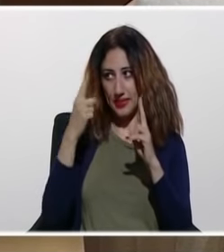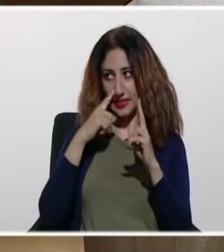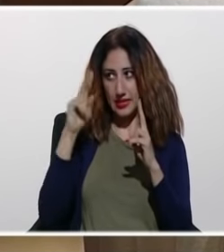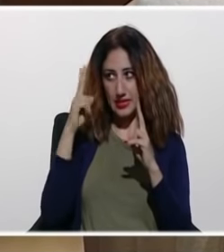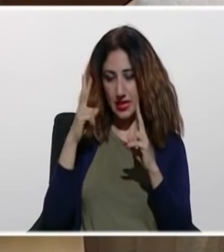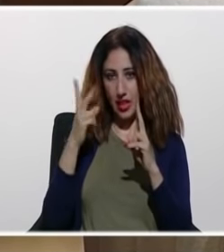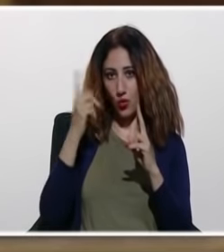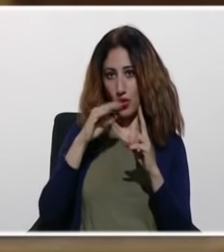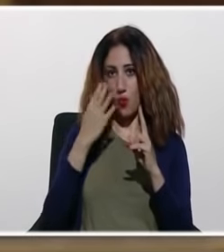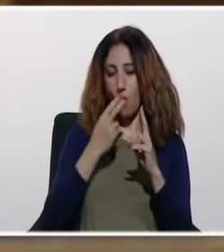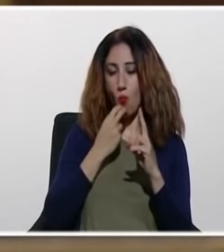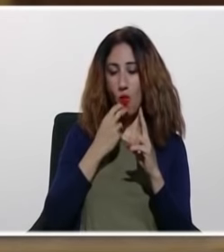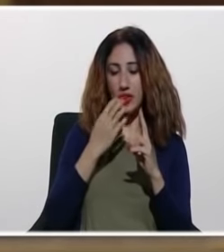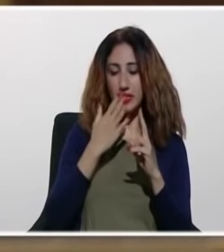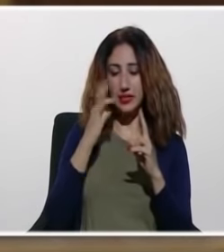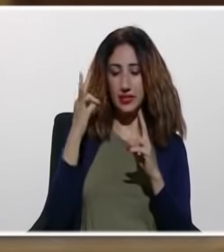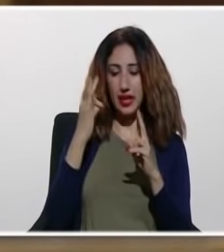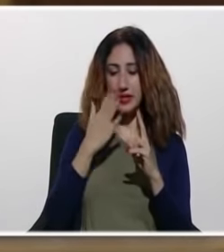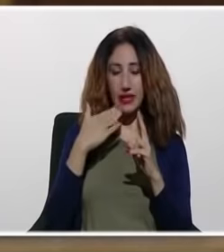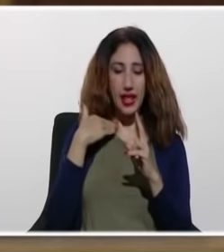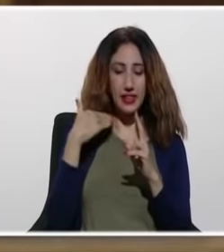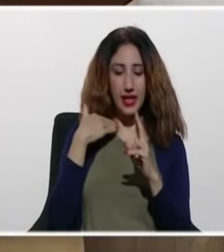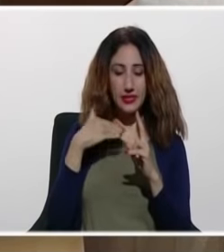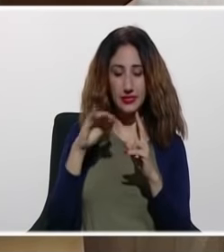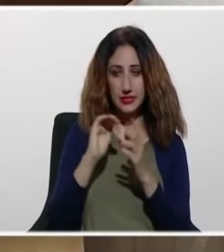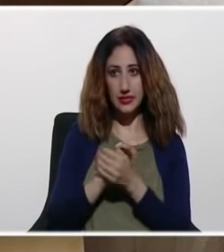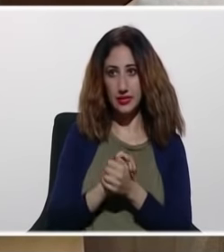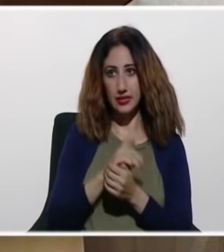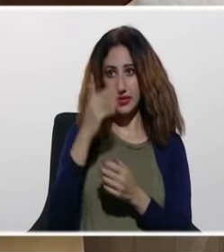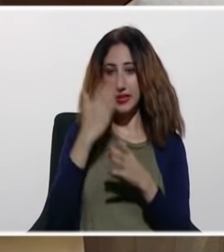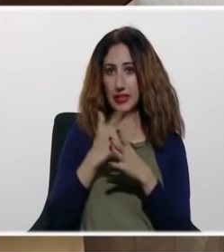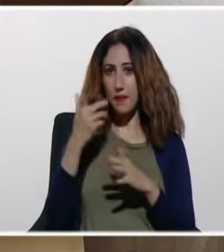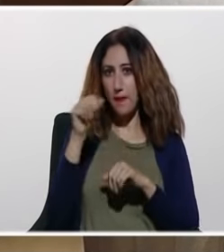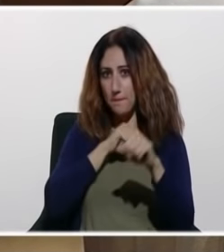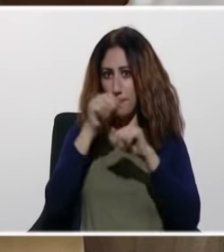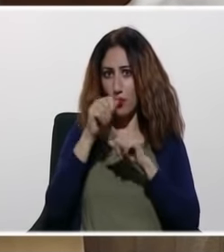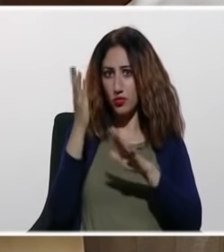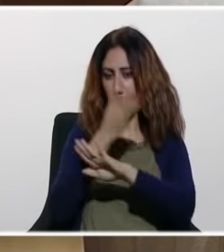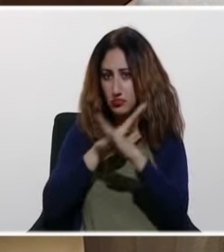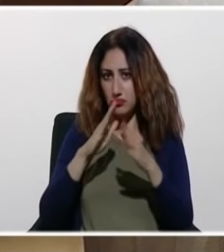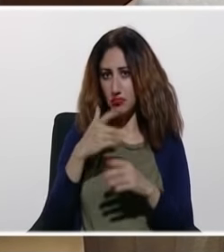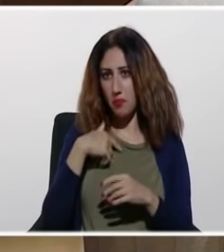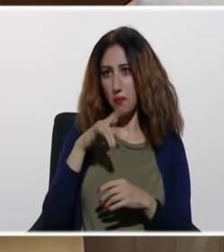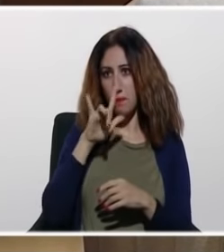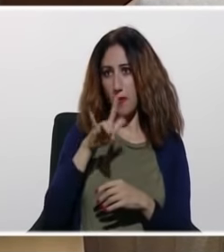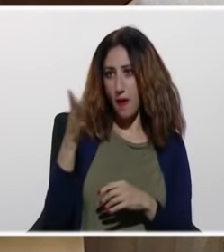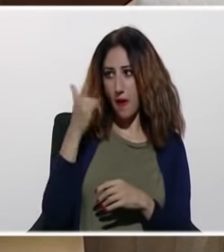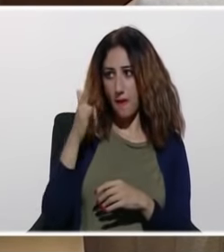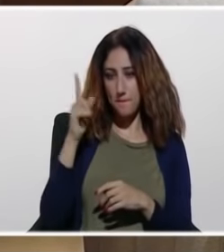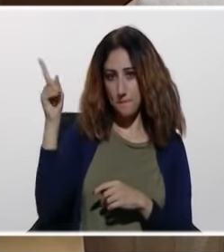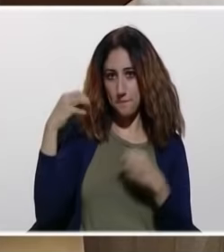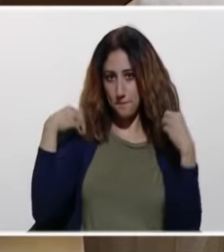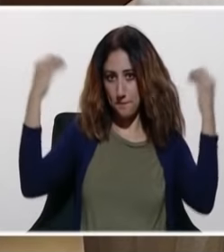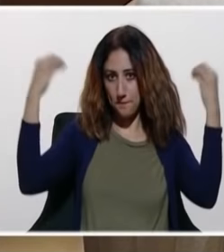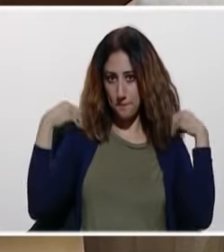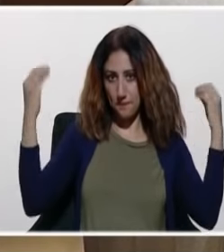الرحمن ثالثه اعدادي. ايه اللي خلاكي تتجهي للهوايه دي؟ هي في الاول كانت جت صدفه يعني، بس اخويا ليا اخ تربيه رياضيه كان